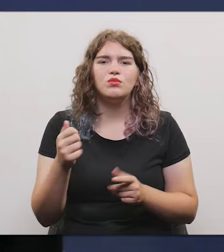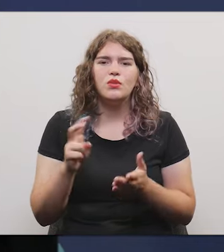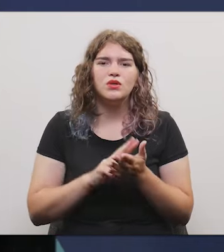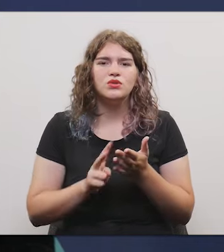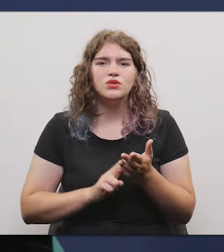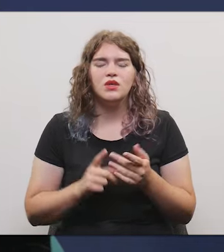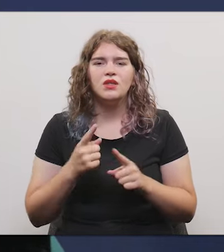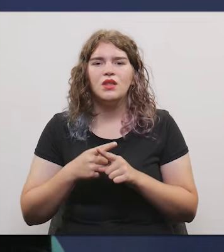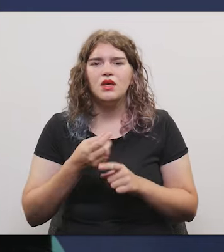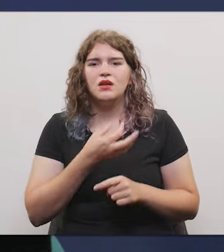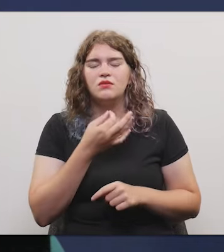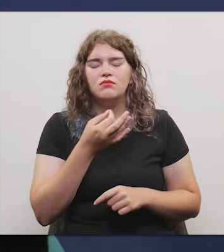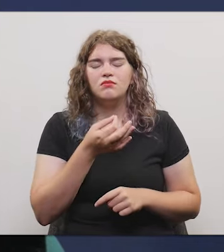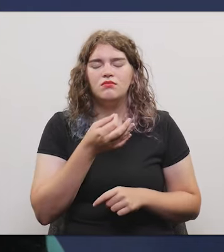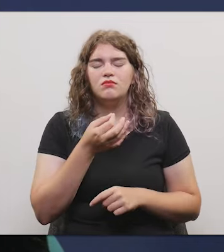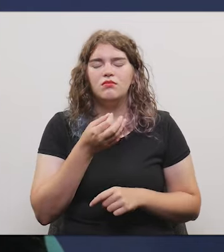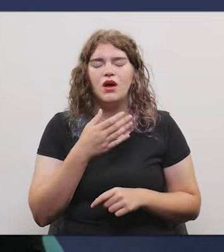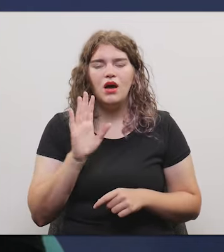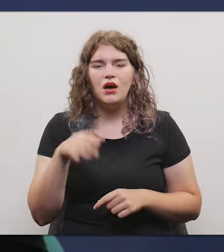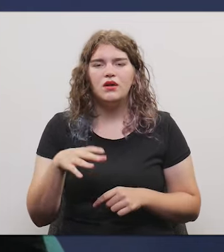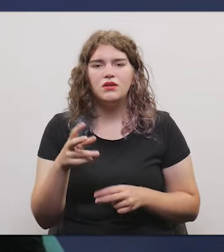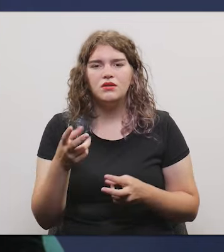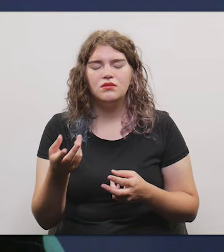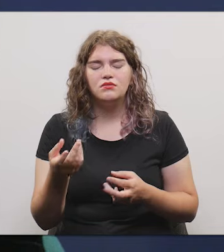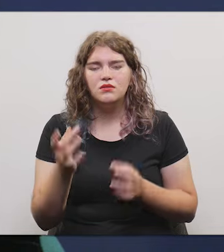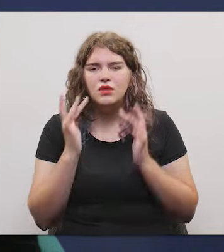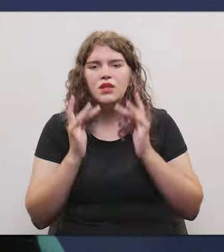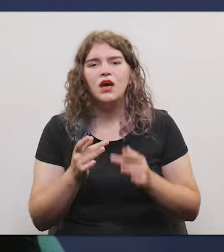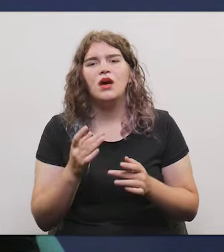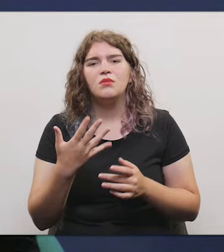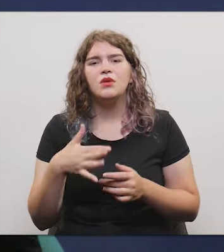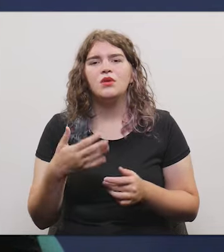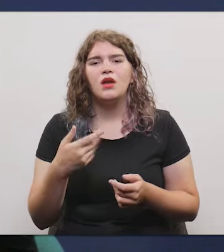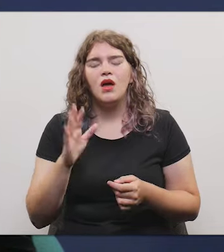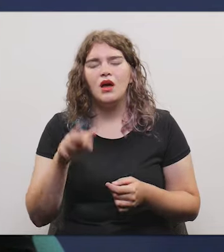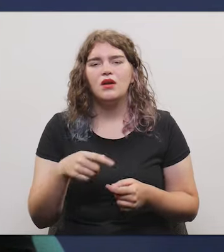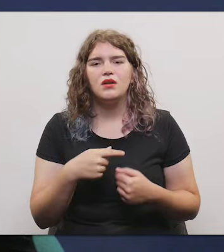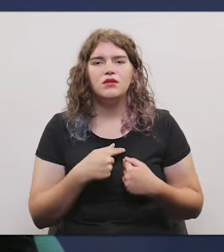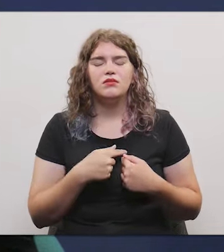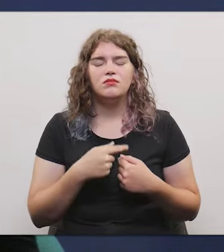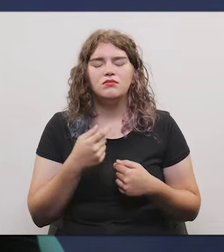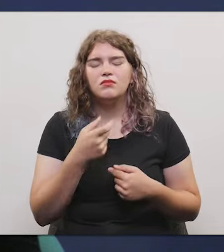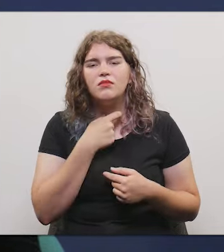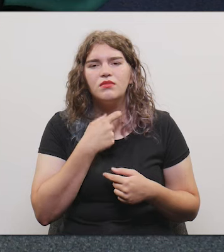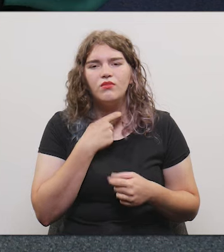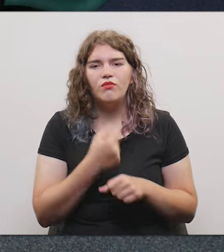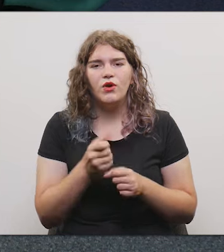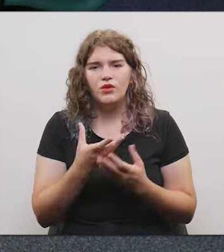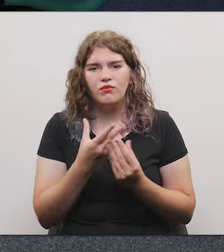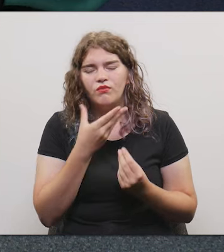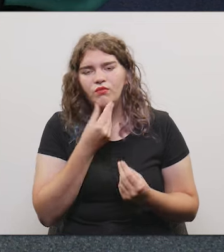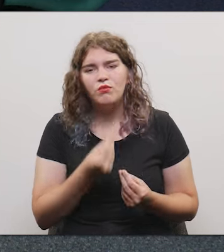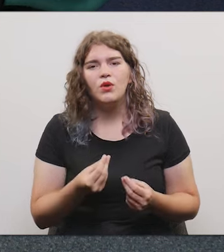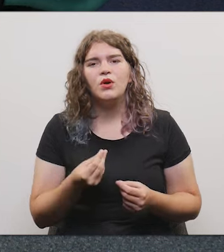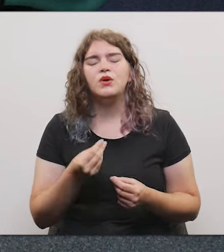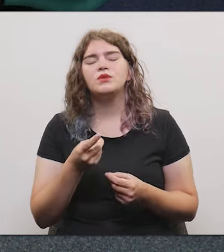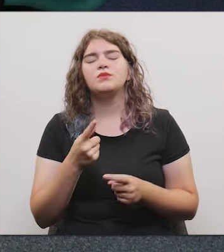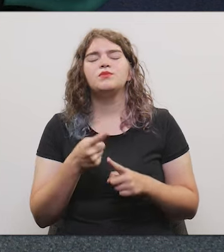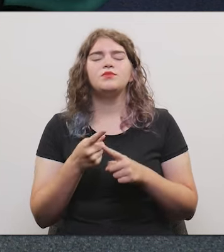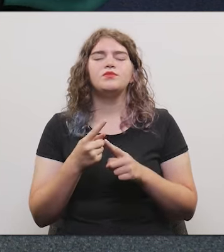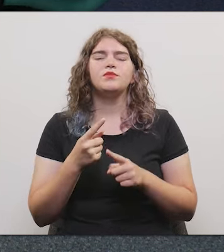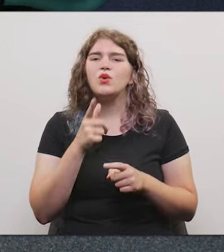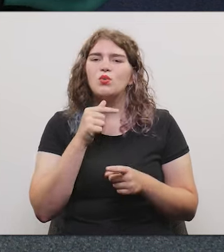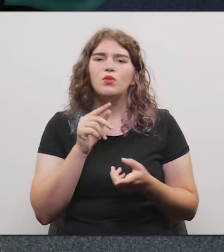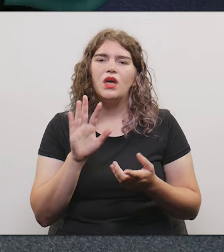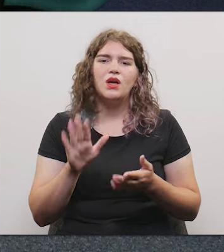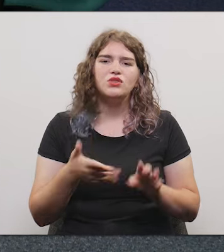este și o bună cântăreață. Are un dar deosebit din partea lui Dumnezeu și cântă din toată inima. Elena, unde